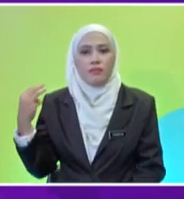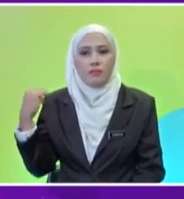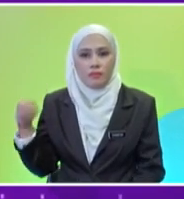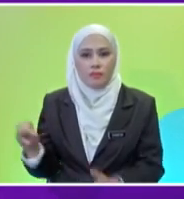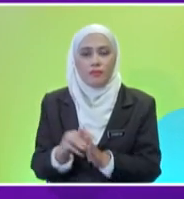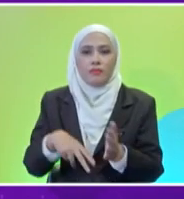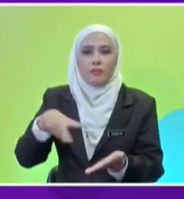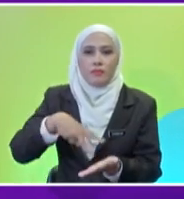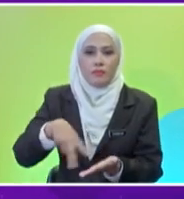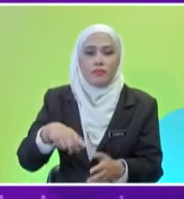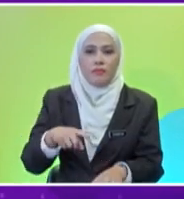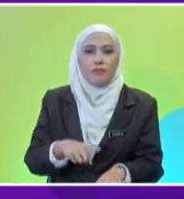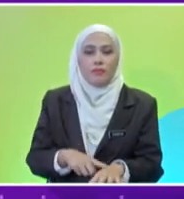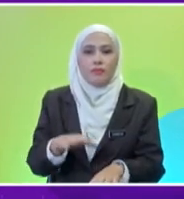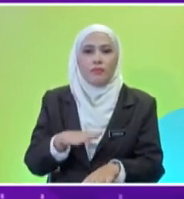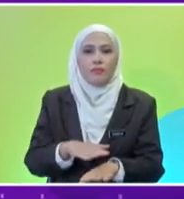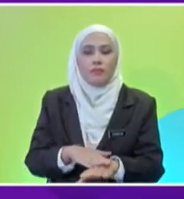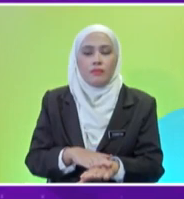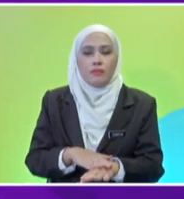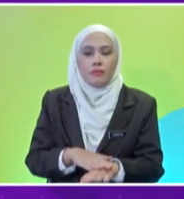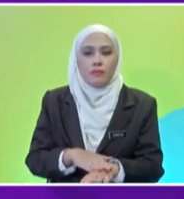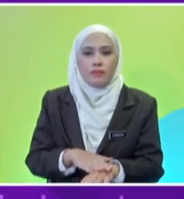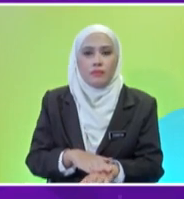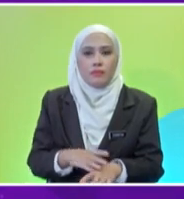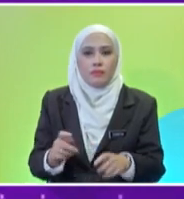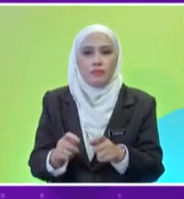mereka menari di atas stiker bulu